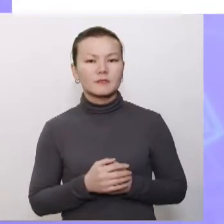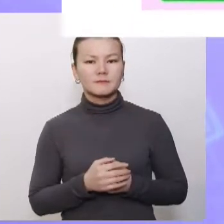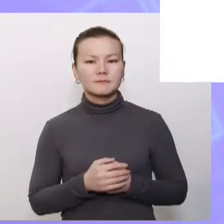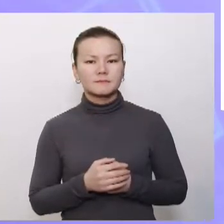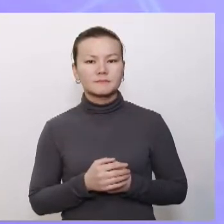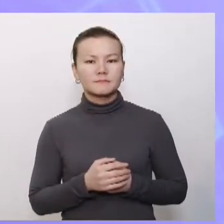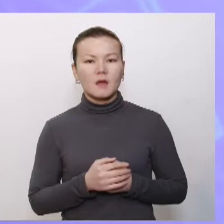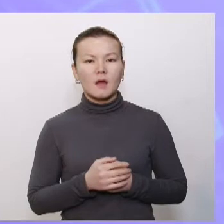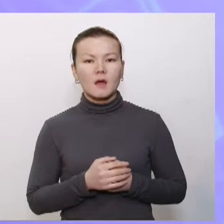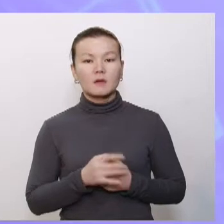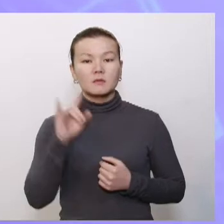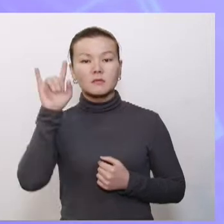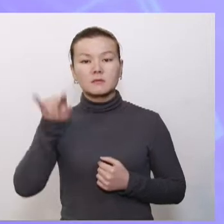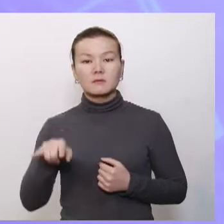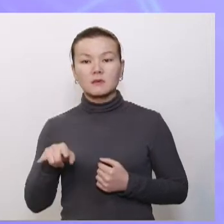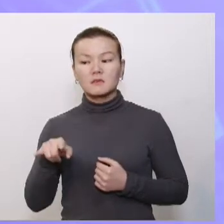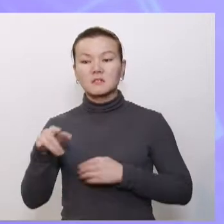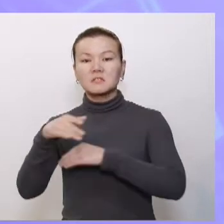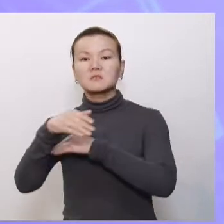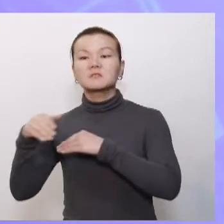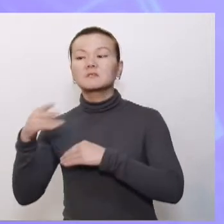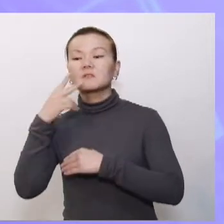Терезеден сыртты караглачы.